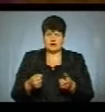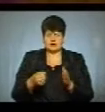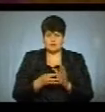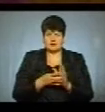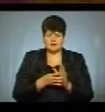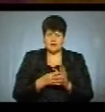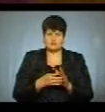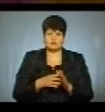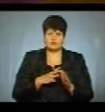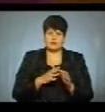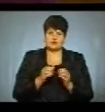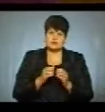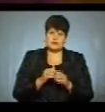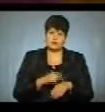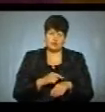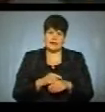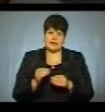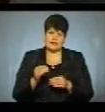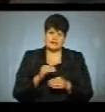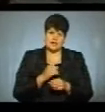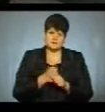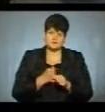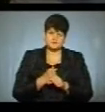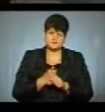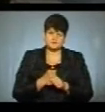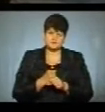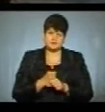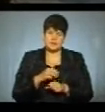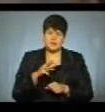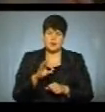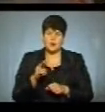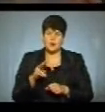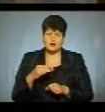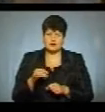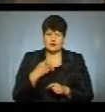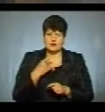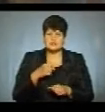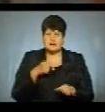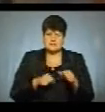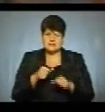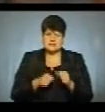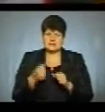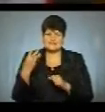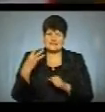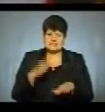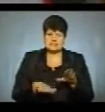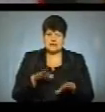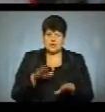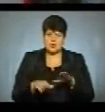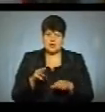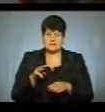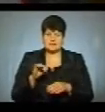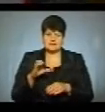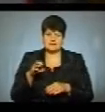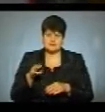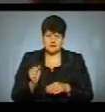9-ї, часом буває, що до 10-ї години ліпимо вареники. Марія Олійник каже, намісили 30 кілограмів тіста. Хочемо то